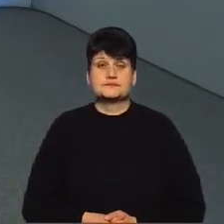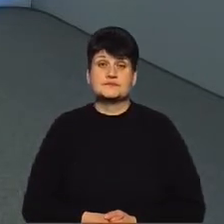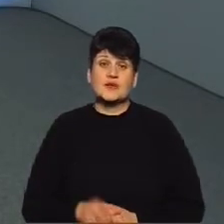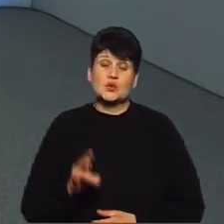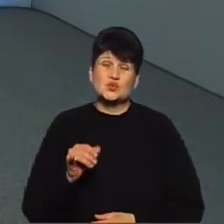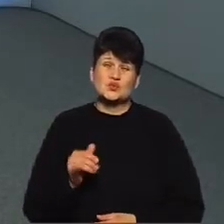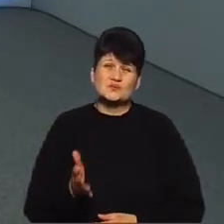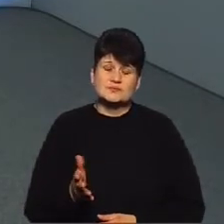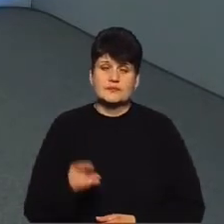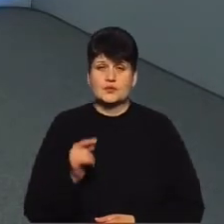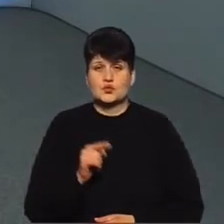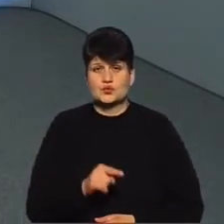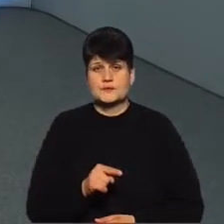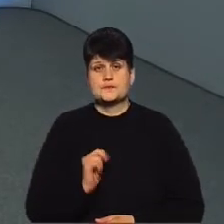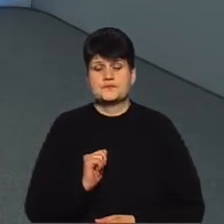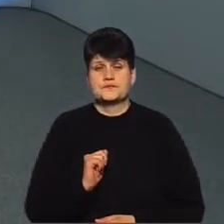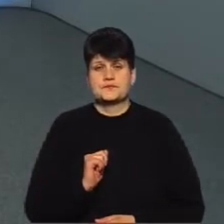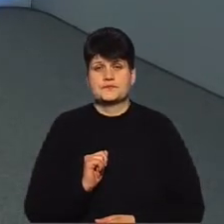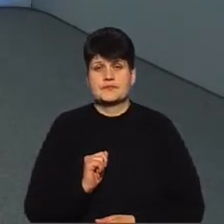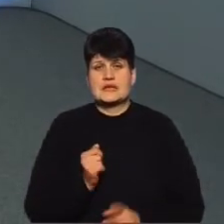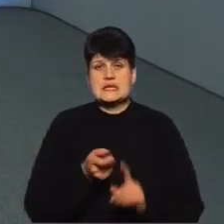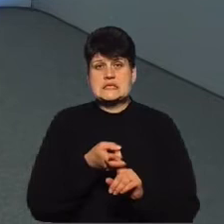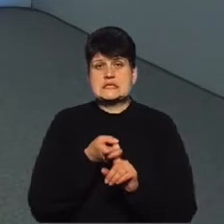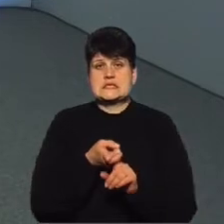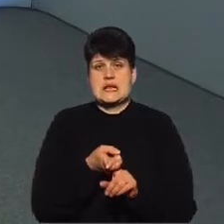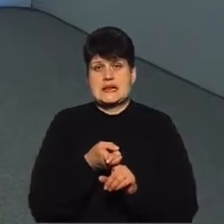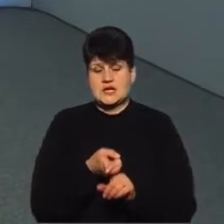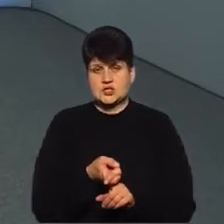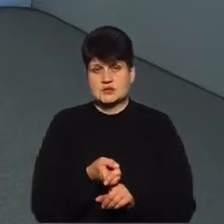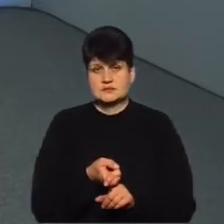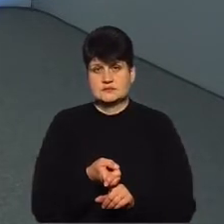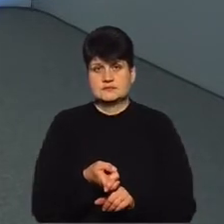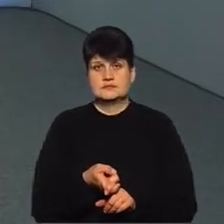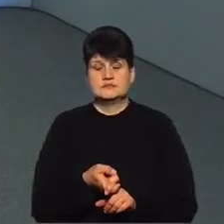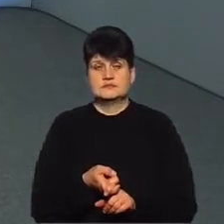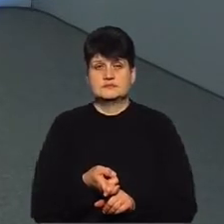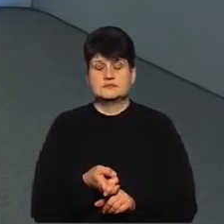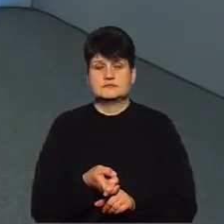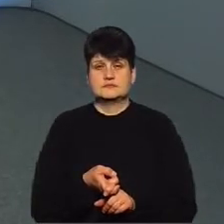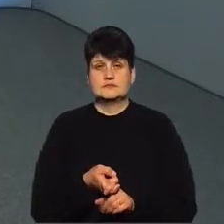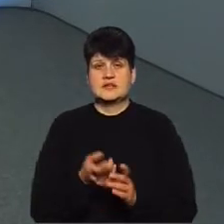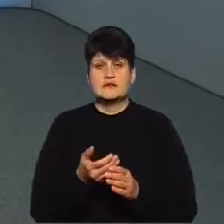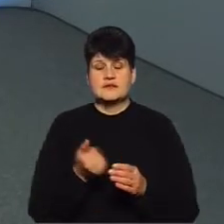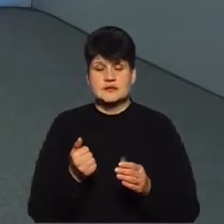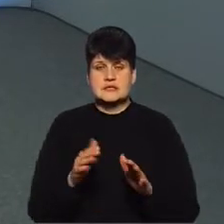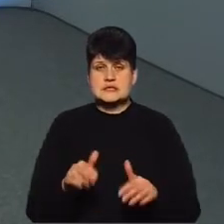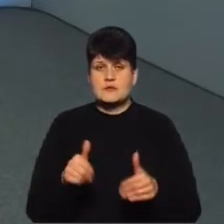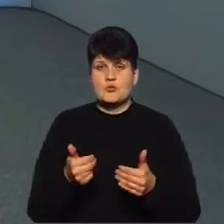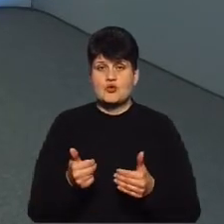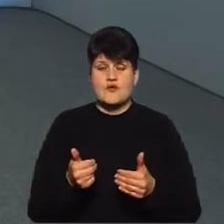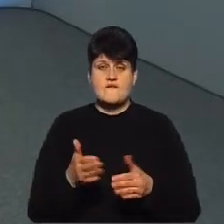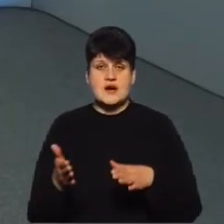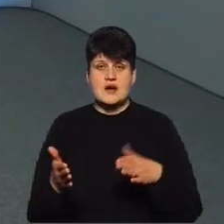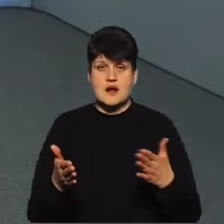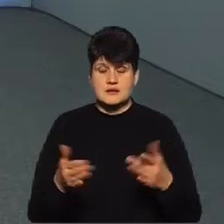Тут ще залежить від самої віяла запропонованих варіантів. Так, і